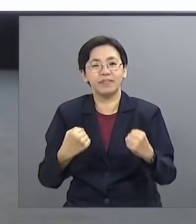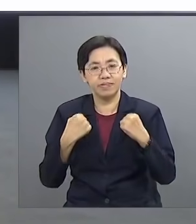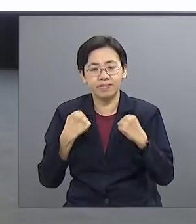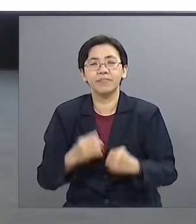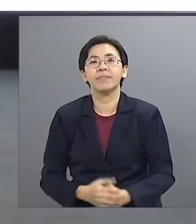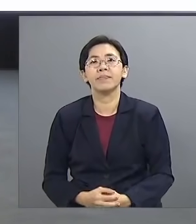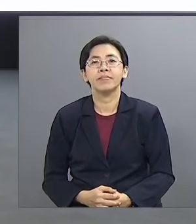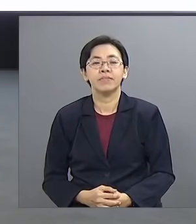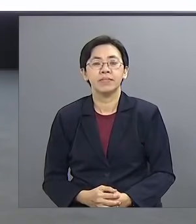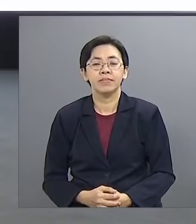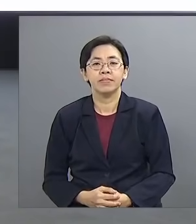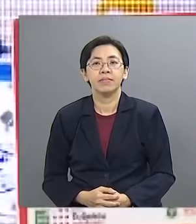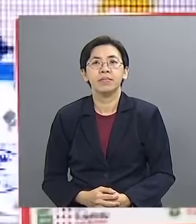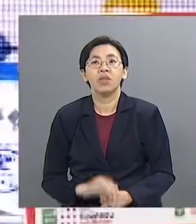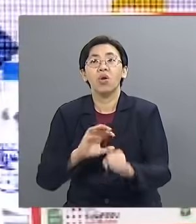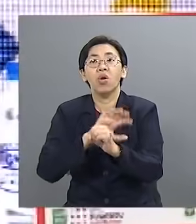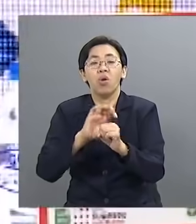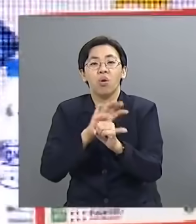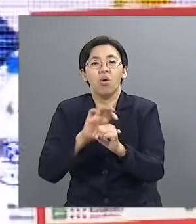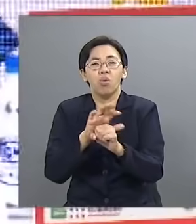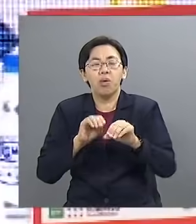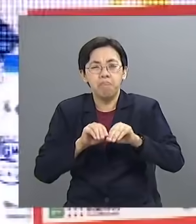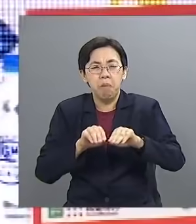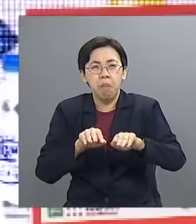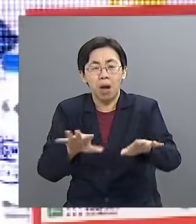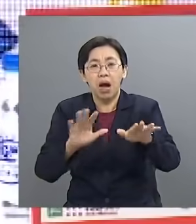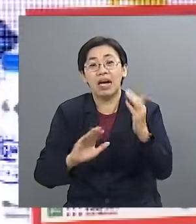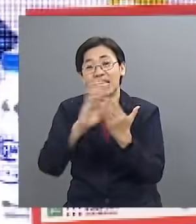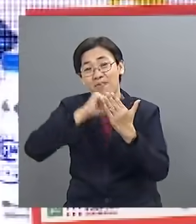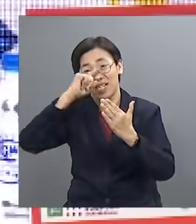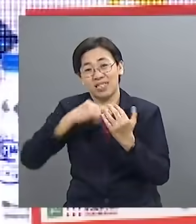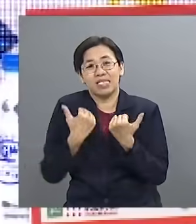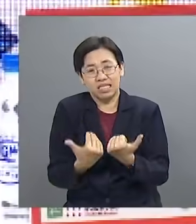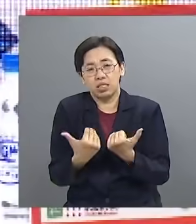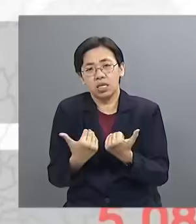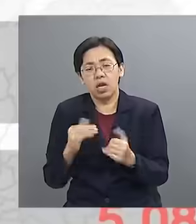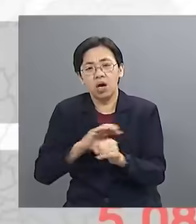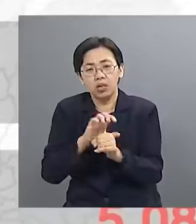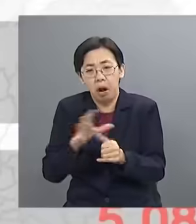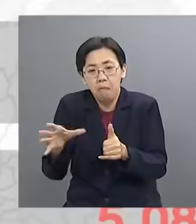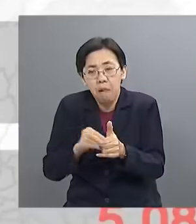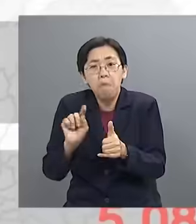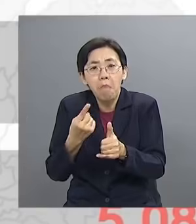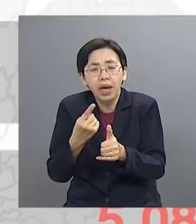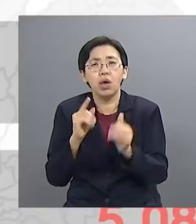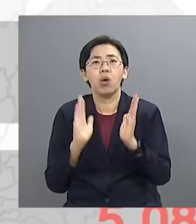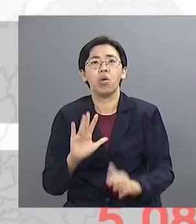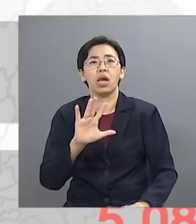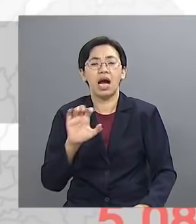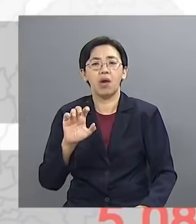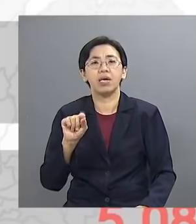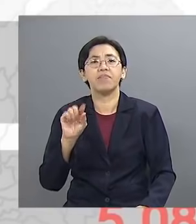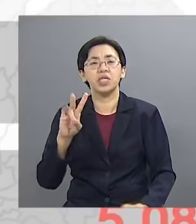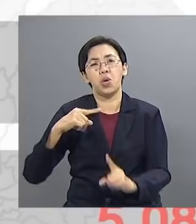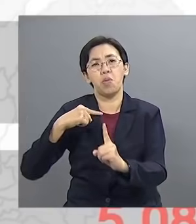แพร่ระบาดของเชื้อโควิด-19 ในประเทศไทยวันนี้พบผู้ติดเชื้อรายใหม่เพิ่ม527คนยืนยัน